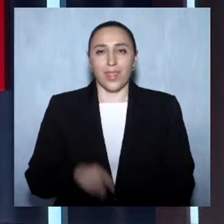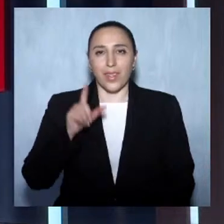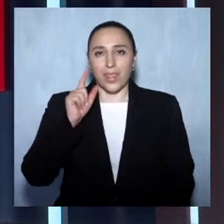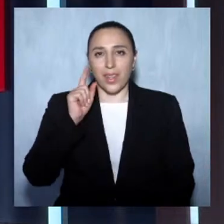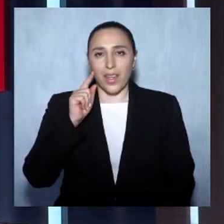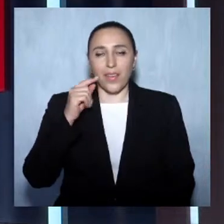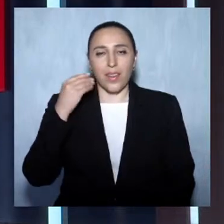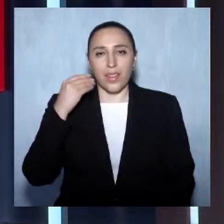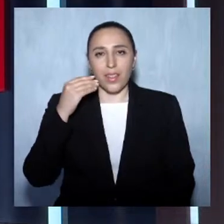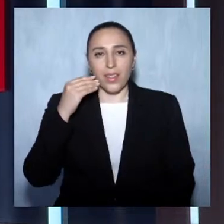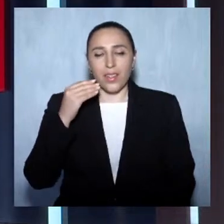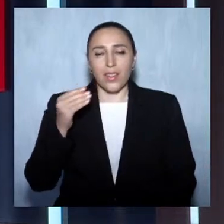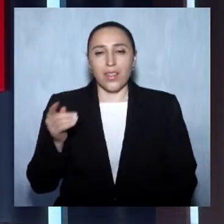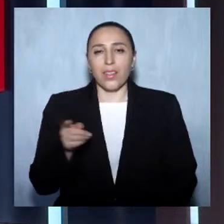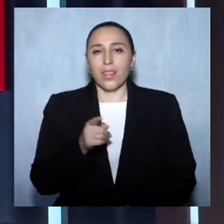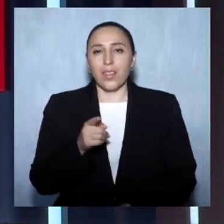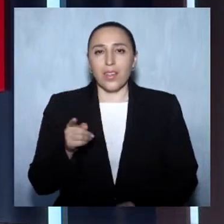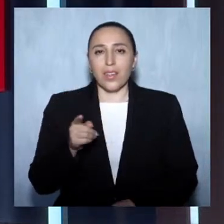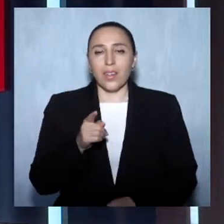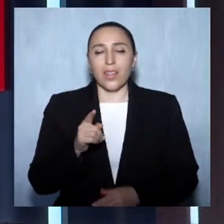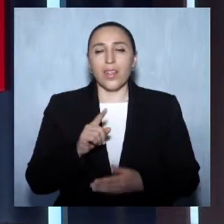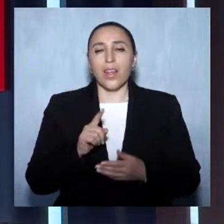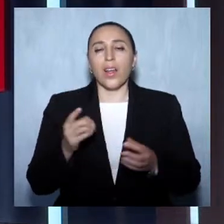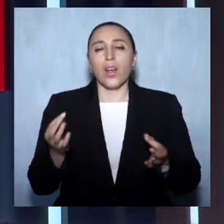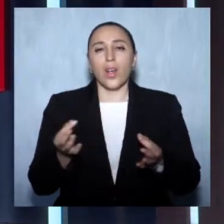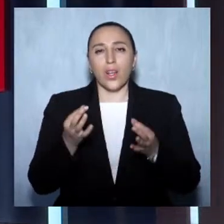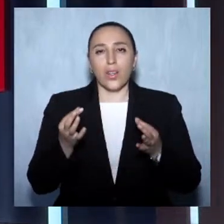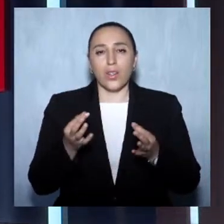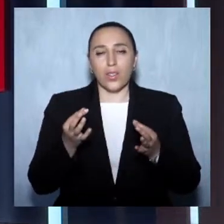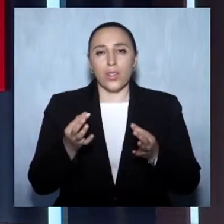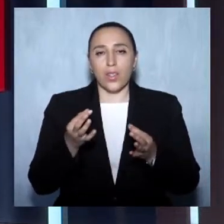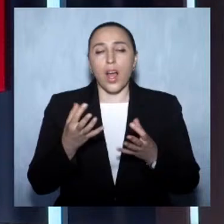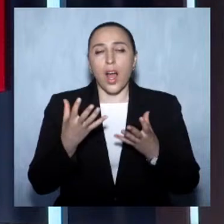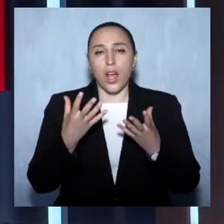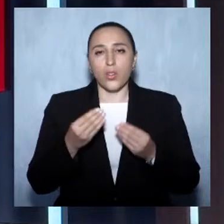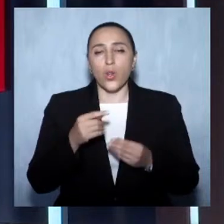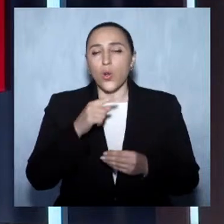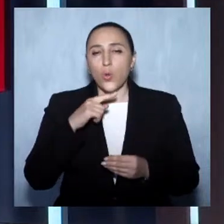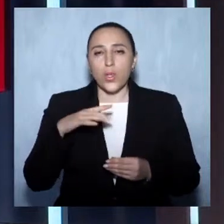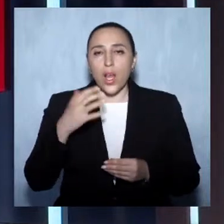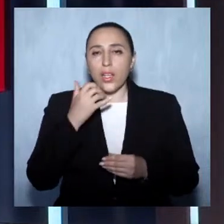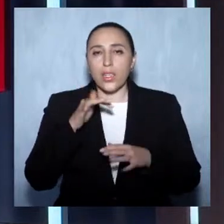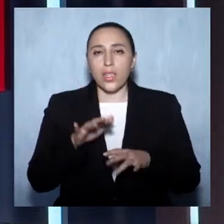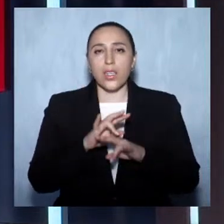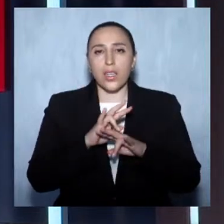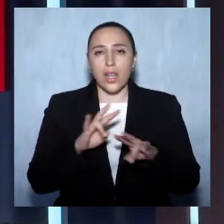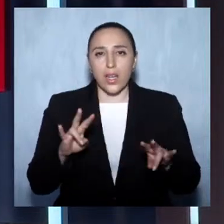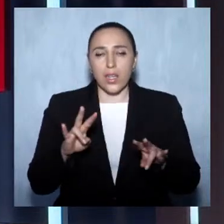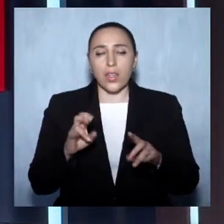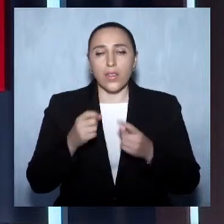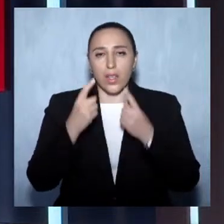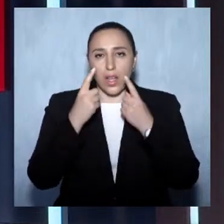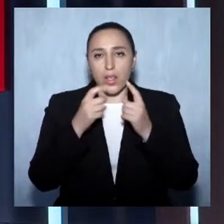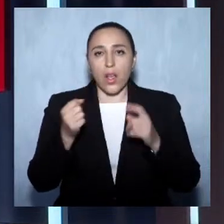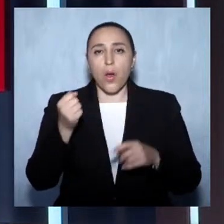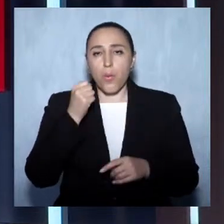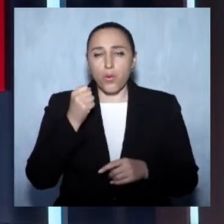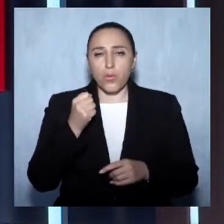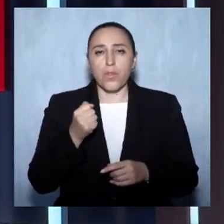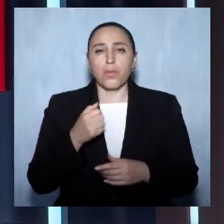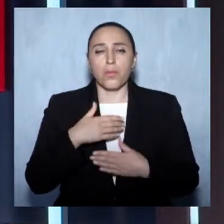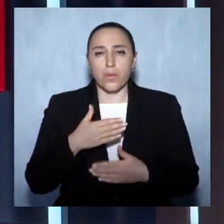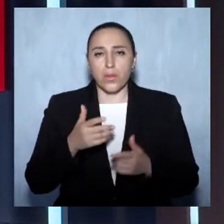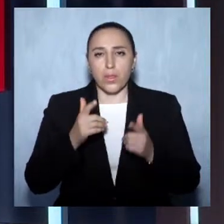Երևանի եւ Անկարայի միջև սկիզբ առած հերակա երկխոսության ֆոնին այսօր Ռուսաստանի արտաքին գործերի նախարարն է հայտարարել, թե Մոսկվան